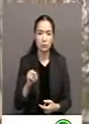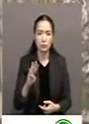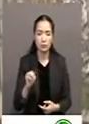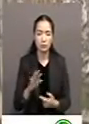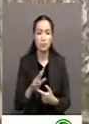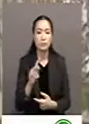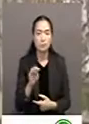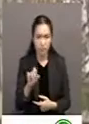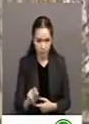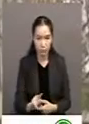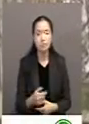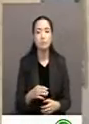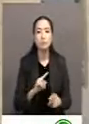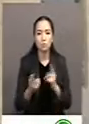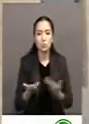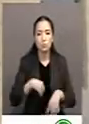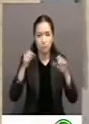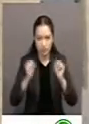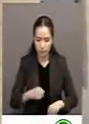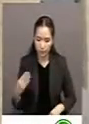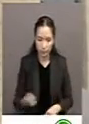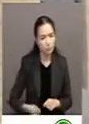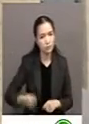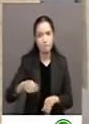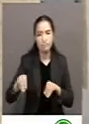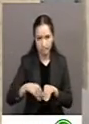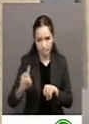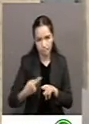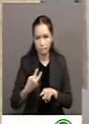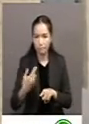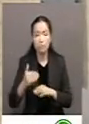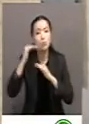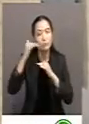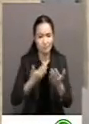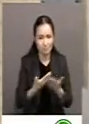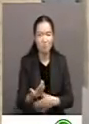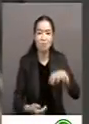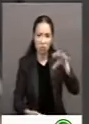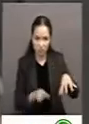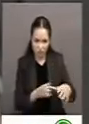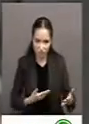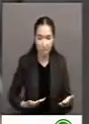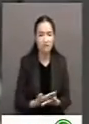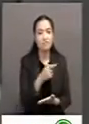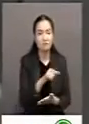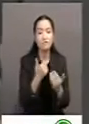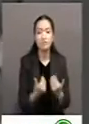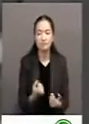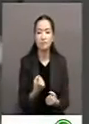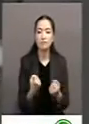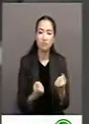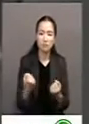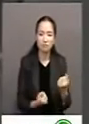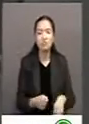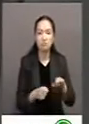ลงนี้จะทำให้เร็วที่สุดภายในเวลาไม่กี่เดือนข้างหน้านี้แล้วก็หวังว่าการซื้อกิจการในครั้งนี้จะช่วยในการสร้างรถยนต์ที่ใ